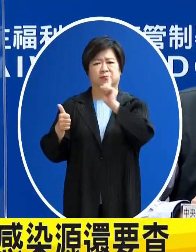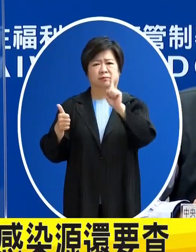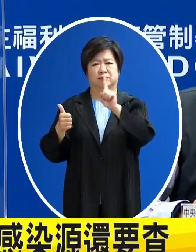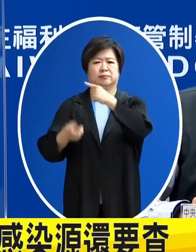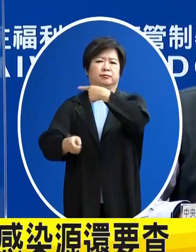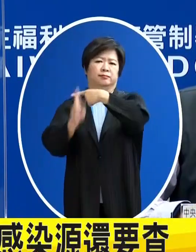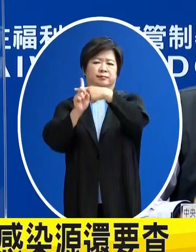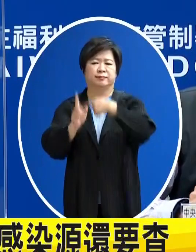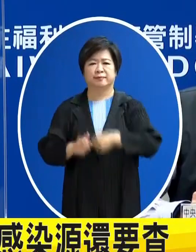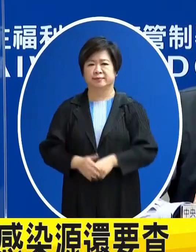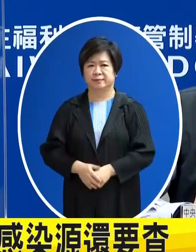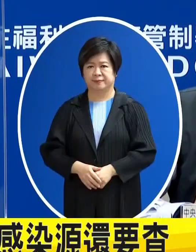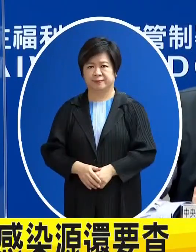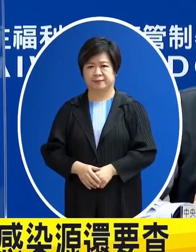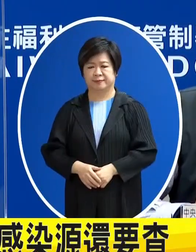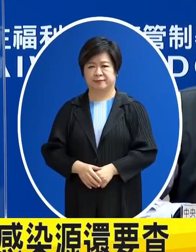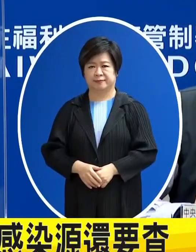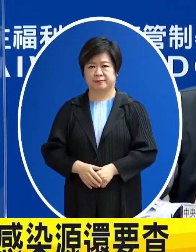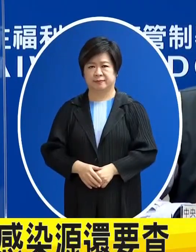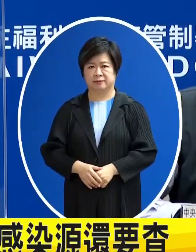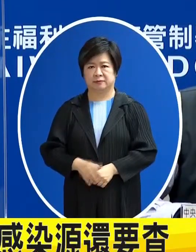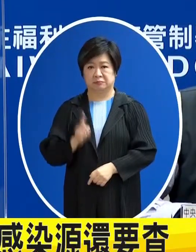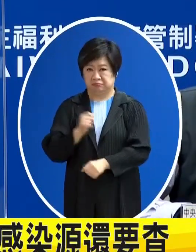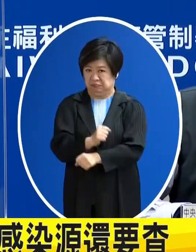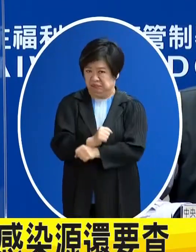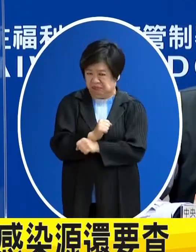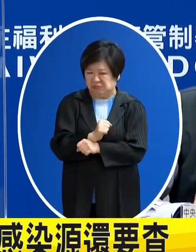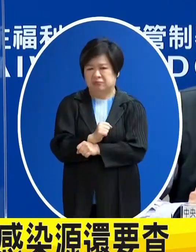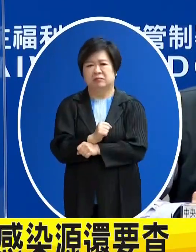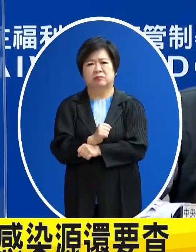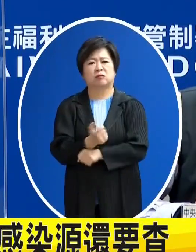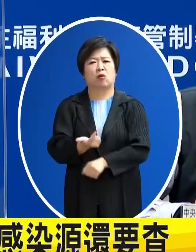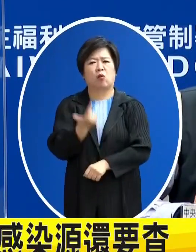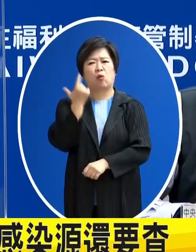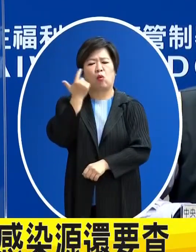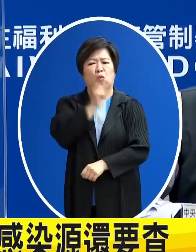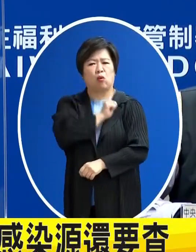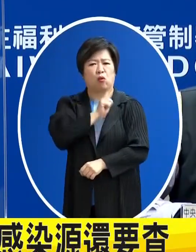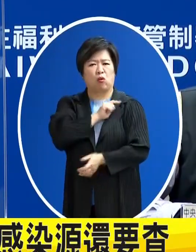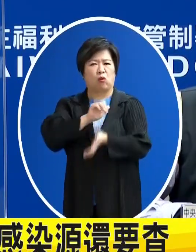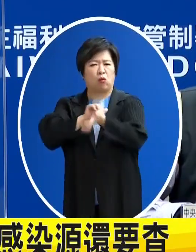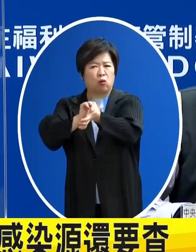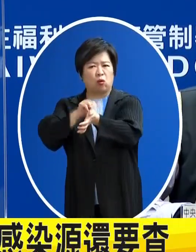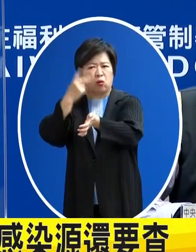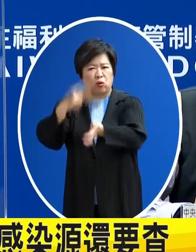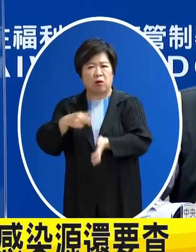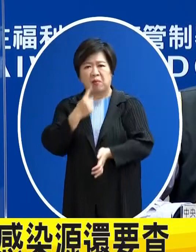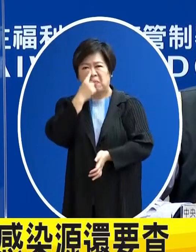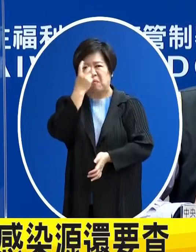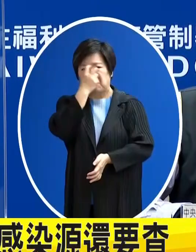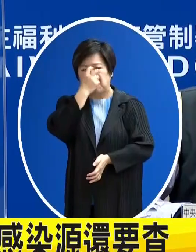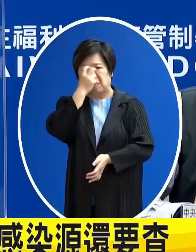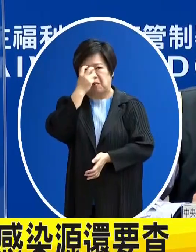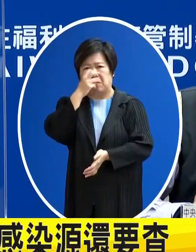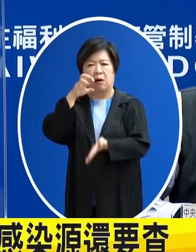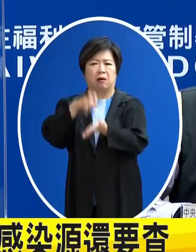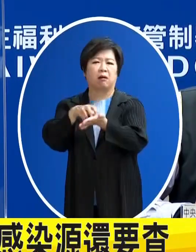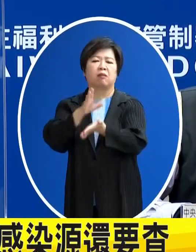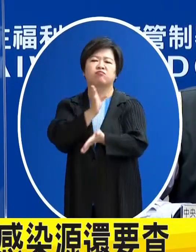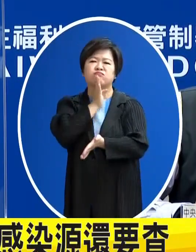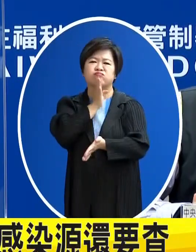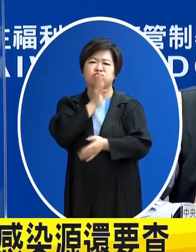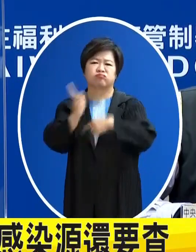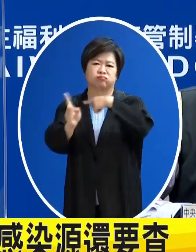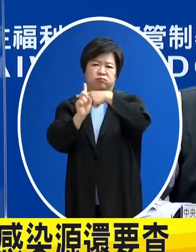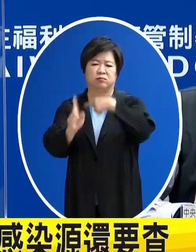呈阳性的反应，所以他警觉性很高，所以也就立刻到医院采检，那确定哈、哦、是阳